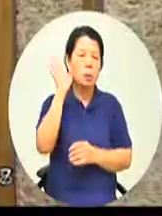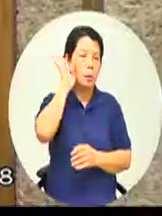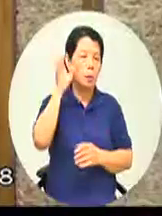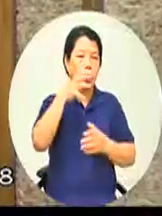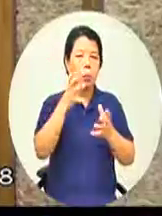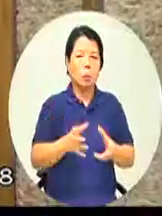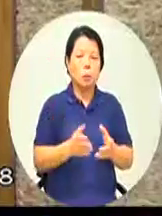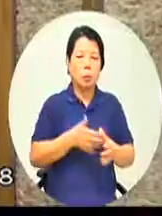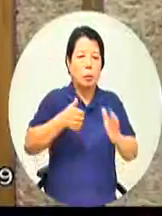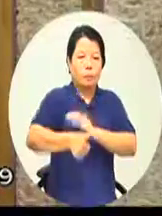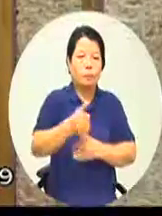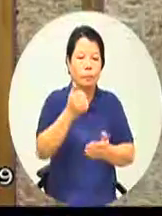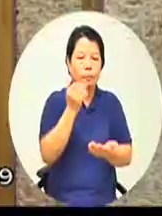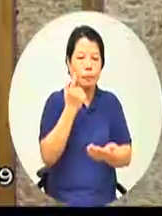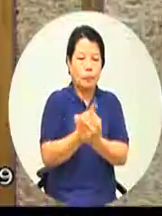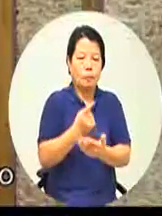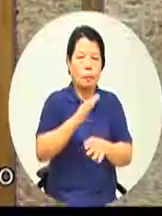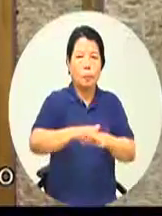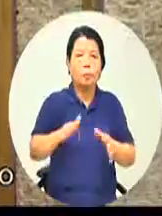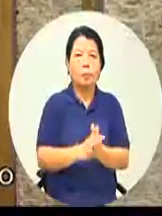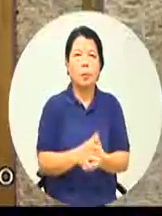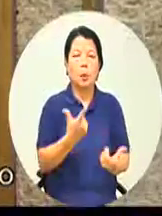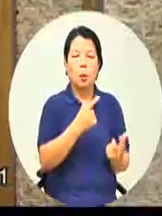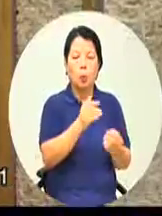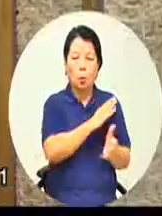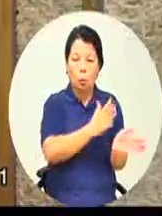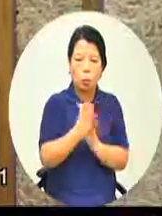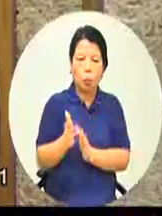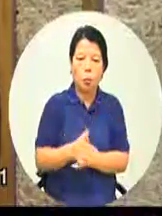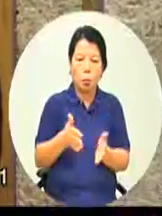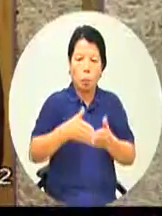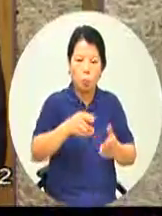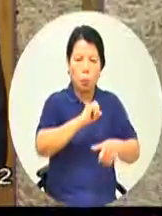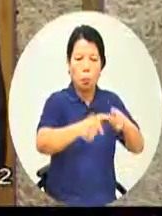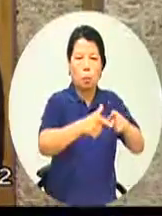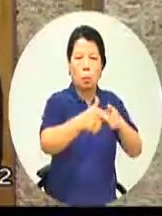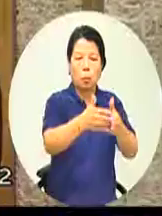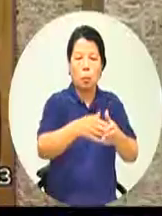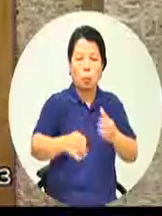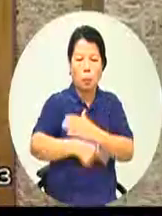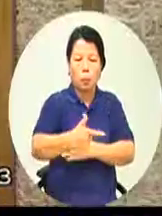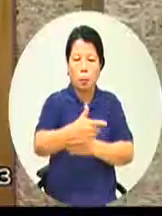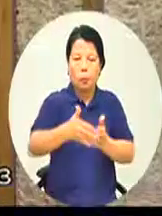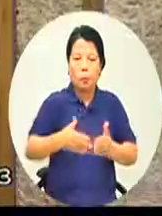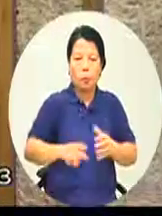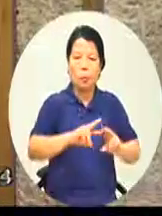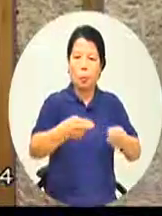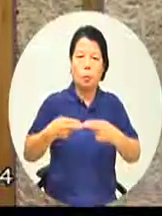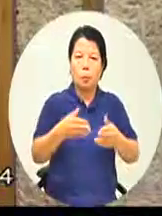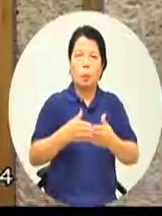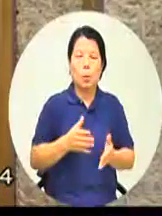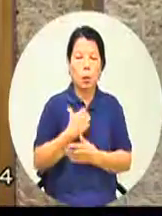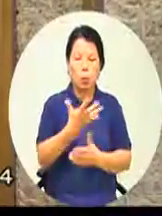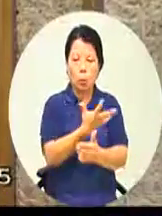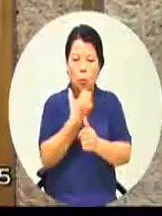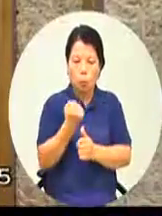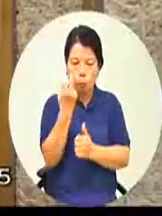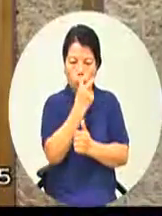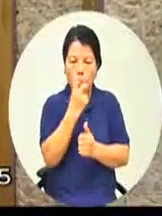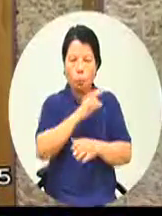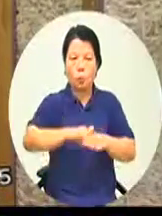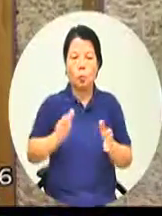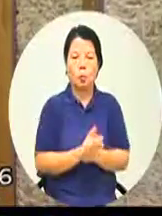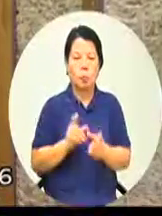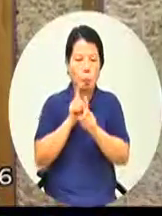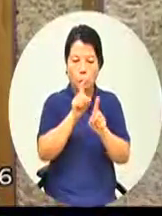们马上一定都会每一个都会去处理，要求业者赶快来进行维修，同时我们也会列管。所以会列管追